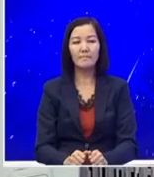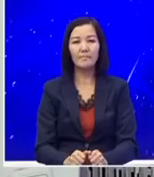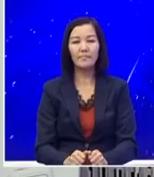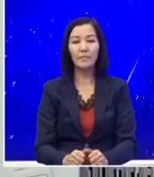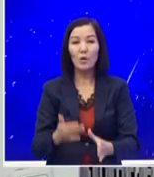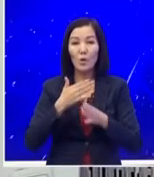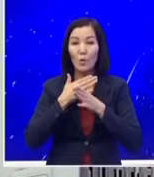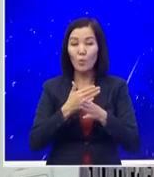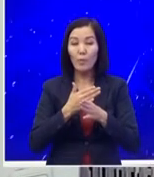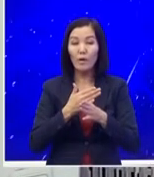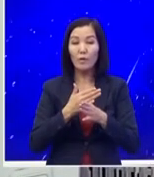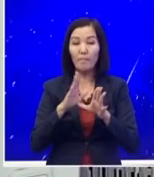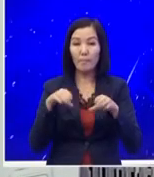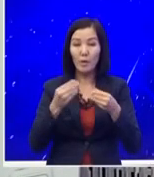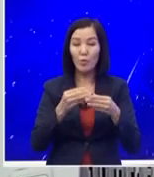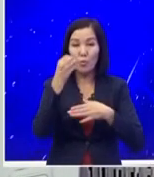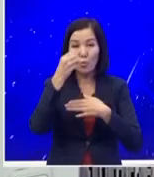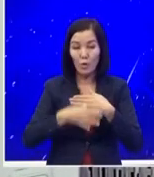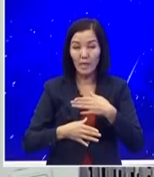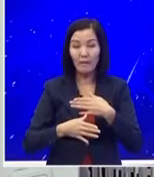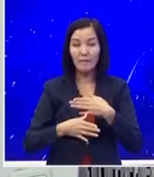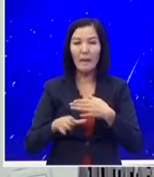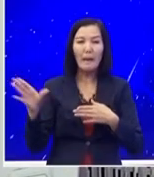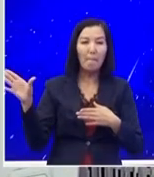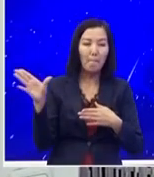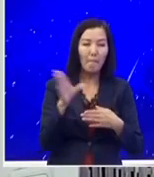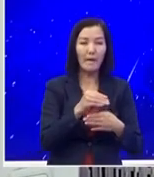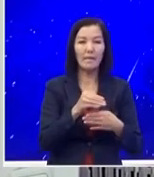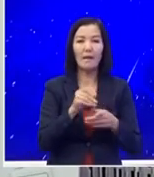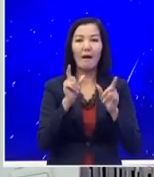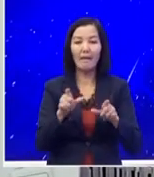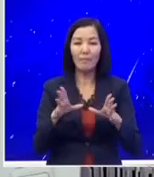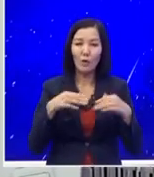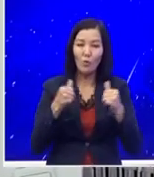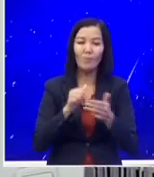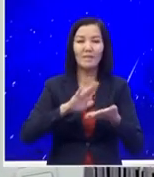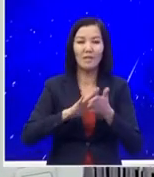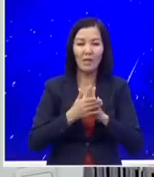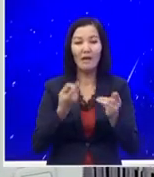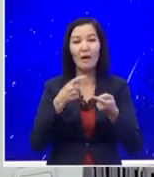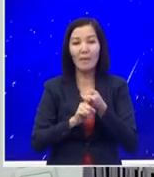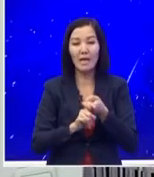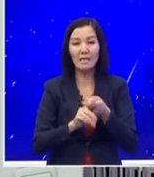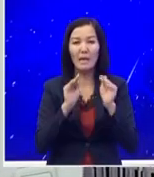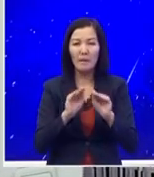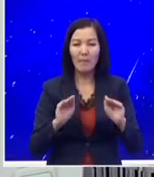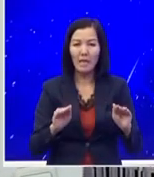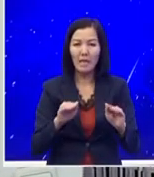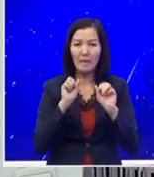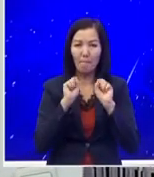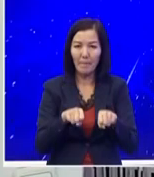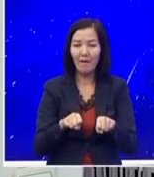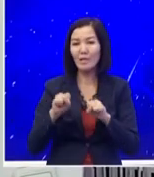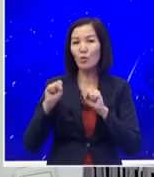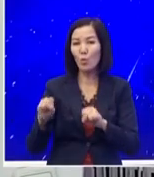Көмек көрсету орталығында кез келген азамат мынау отбасылық жағдайға байланысты балалардың құқығын қорғау,